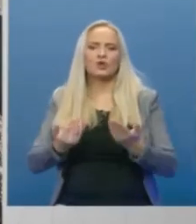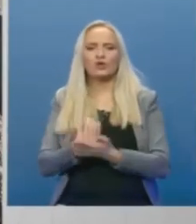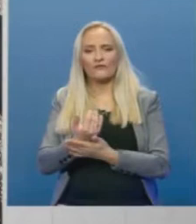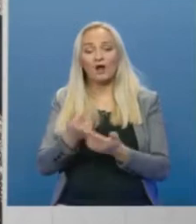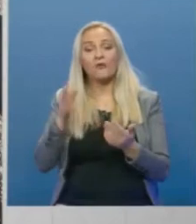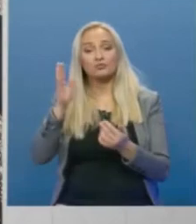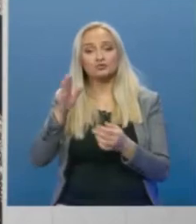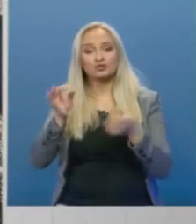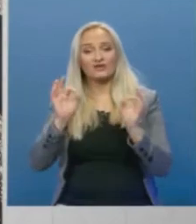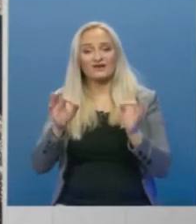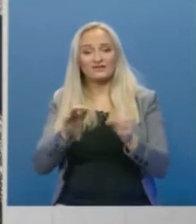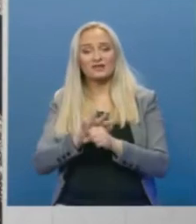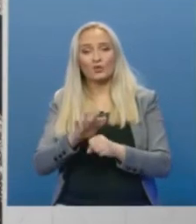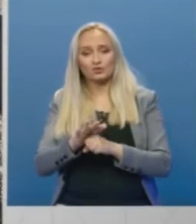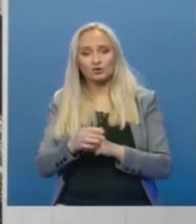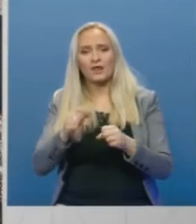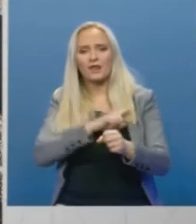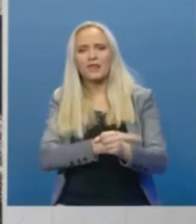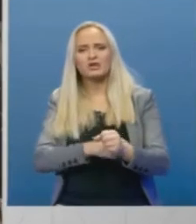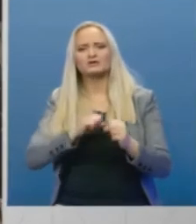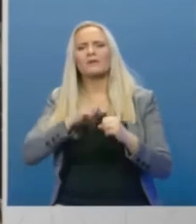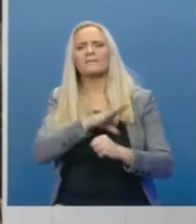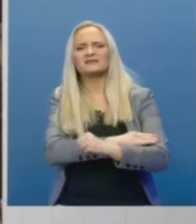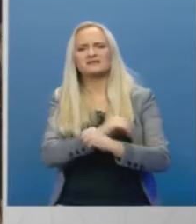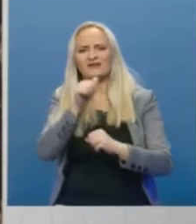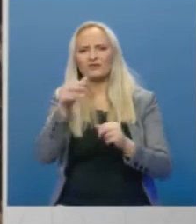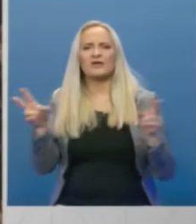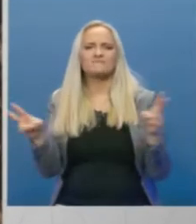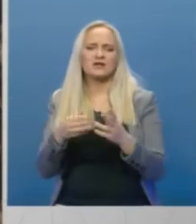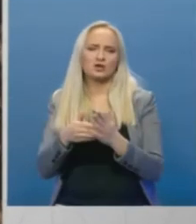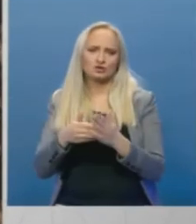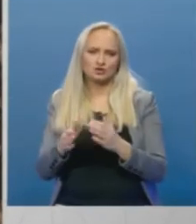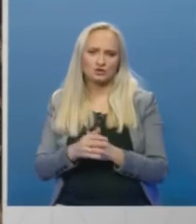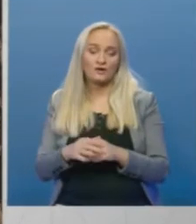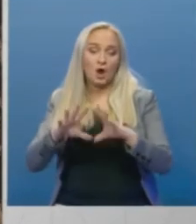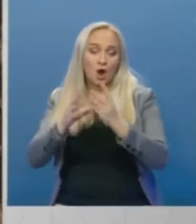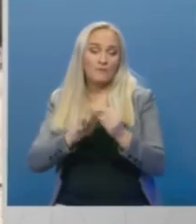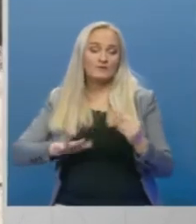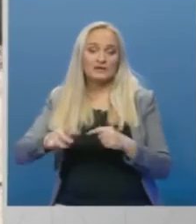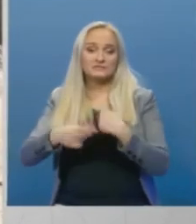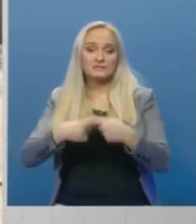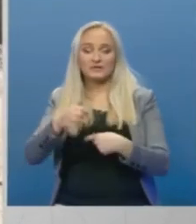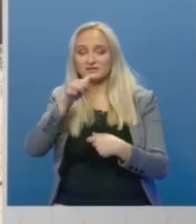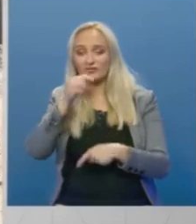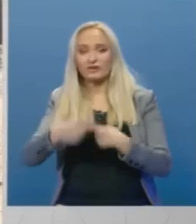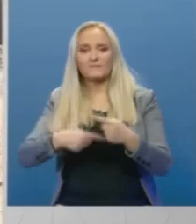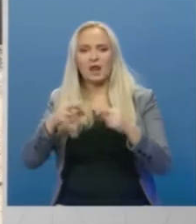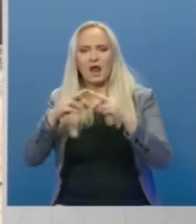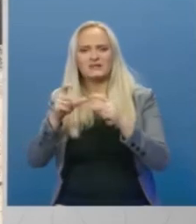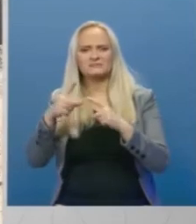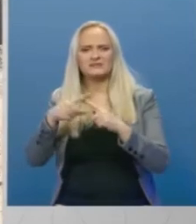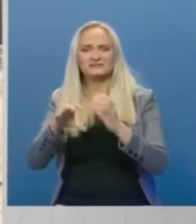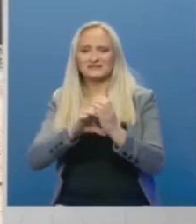a budućnost kvalitetnija usluga, jači pritisak vode i manji troškovi. Za komplet naselje mijenja se voda, mijenjaju se